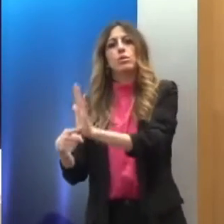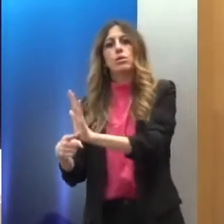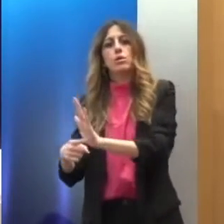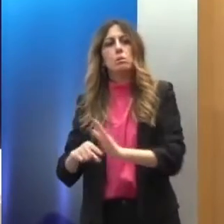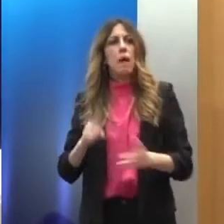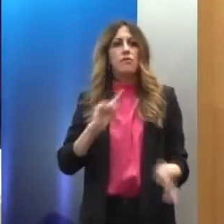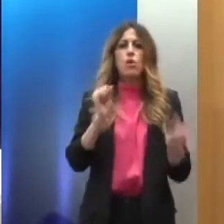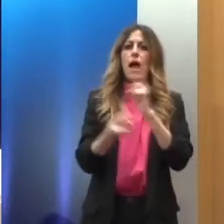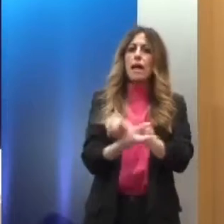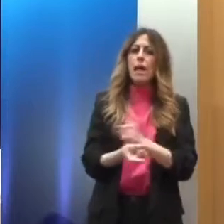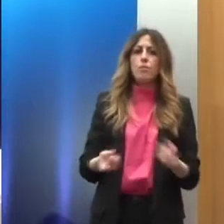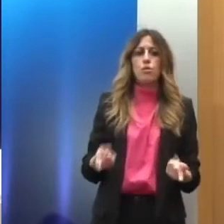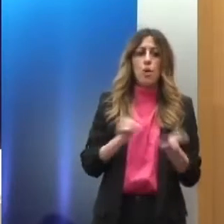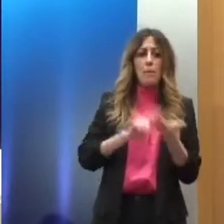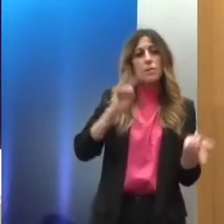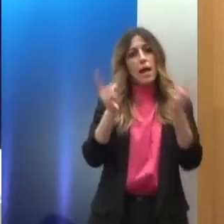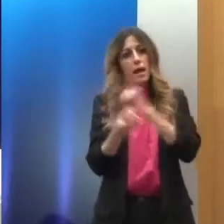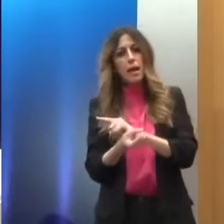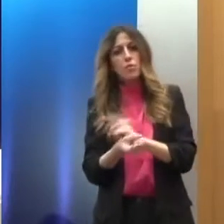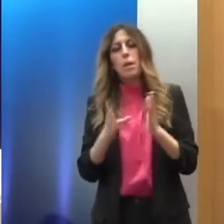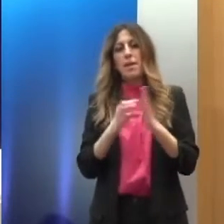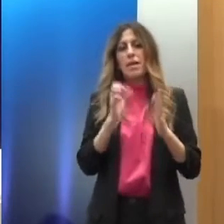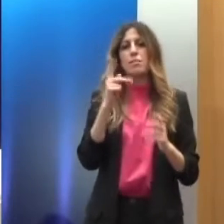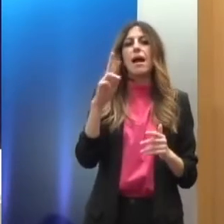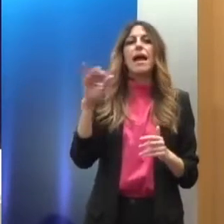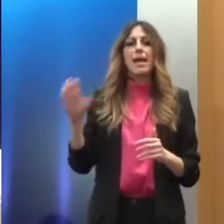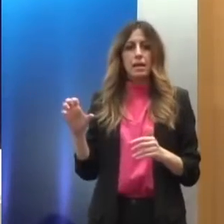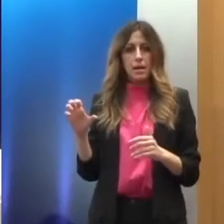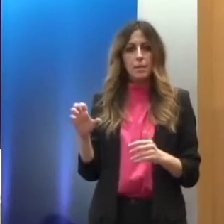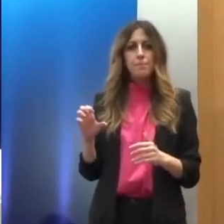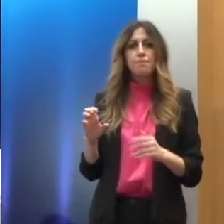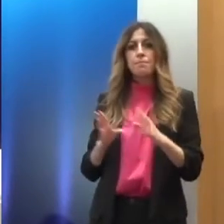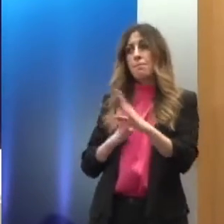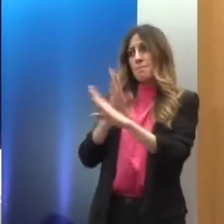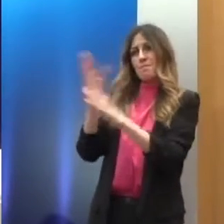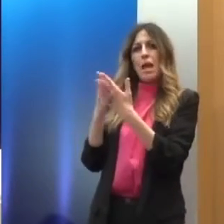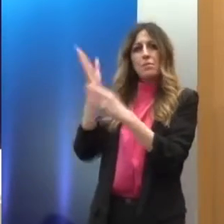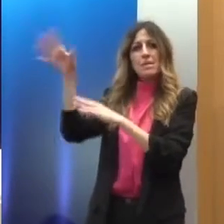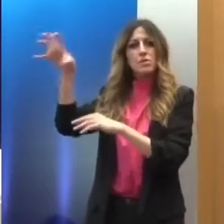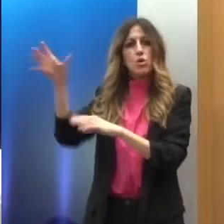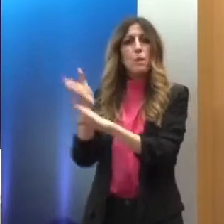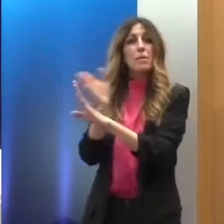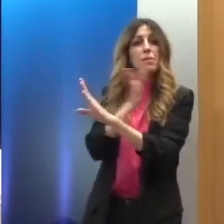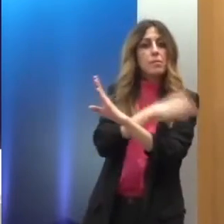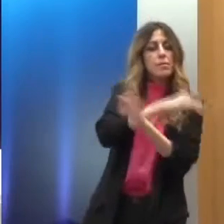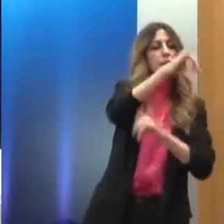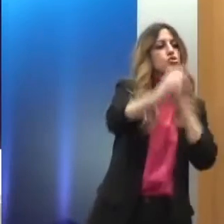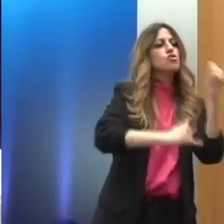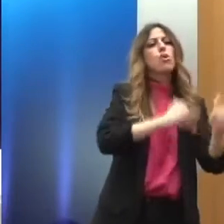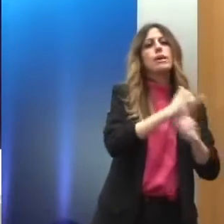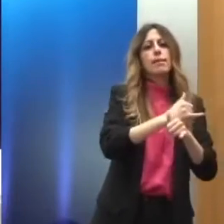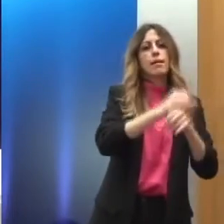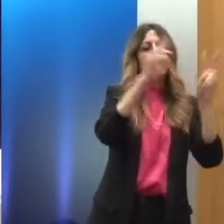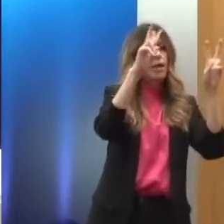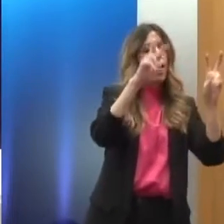το λέω ότι είναι ανάποδο? Γιατί η ΕΚΡΗ, για παράδειγμα, πριν πάει σε μία χώρα, κάνει μία έρευνα πρώτα σε επίπεδο διαδικτύου και